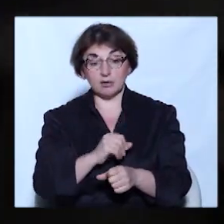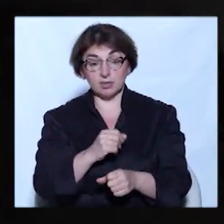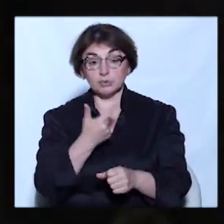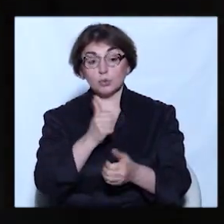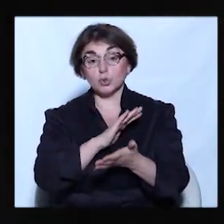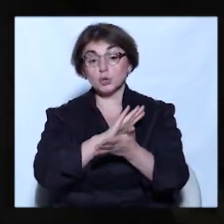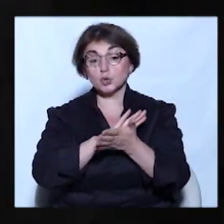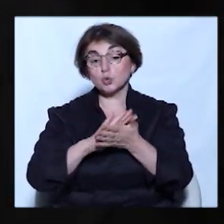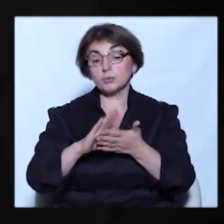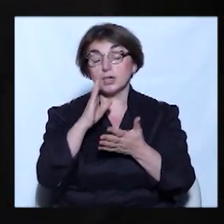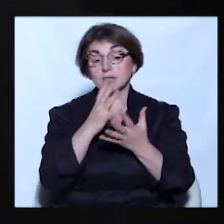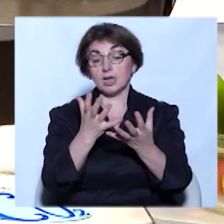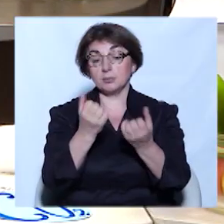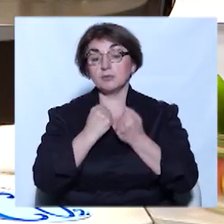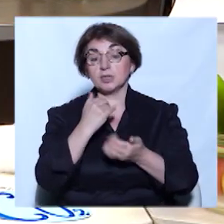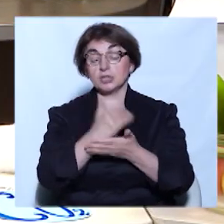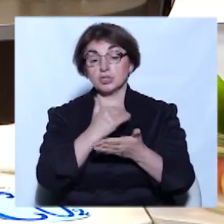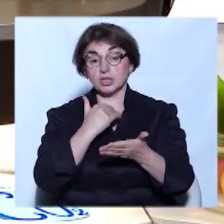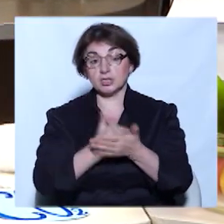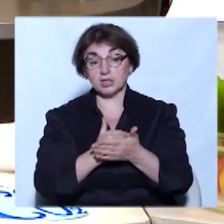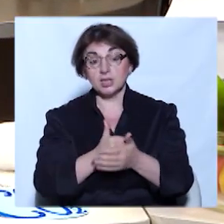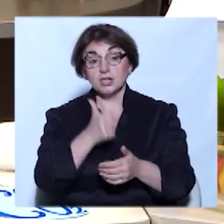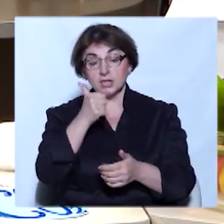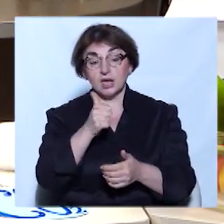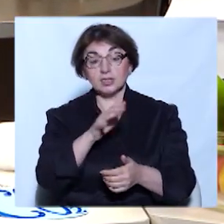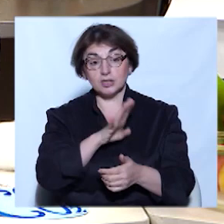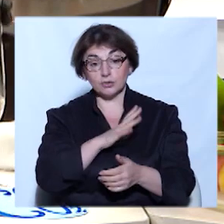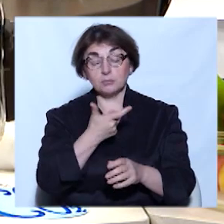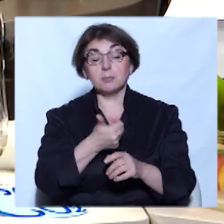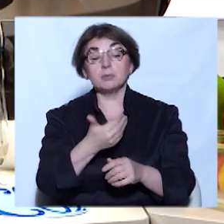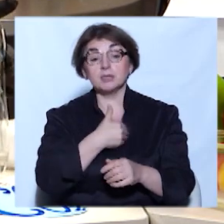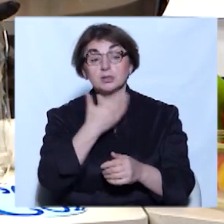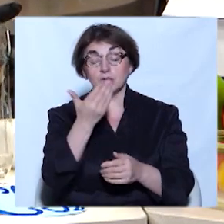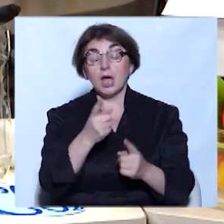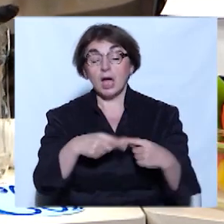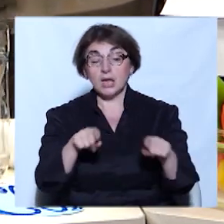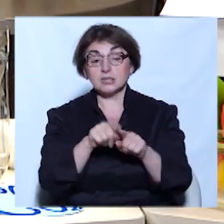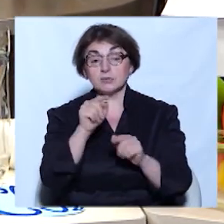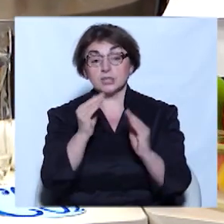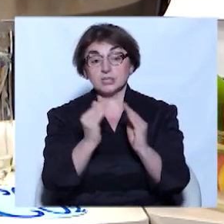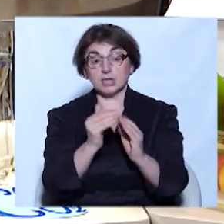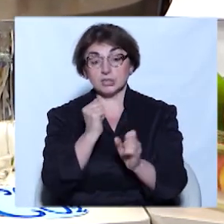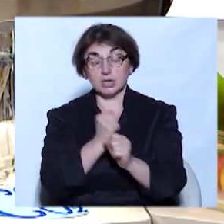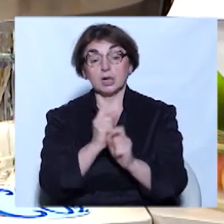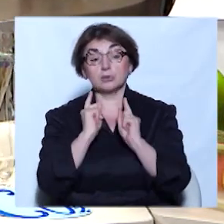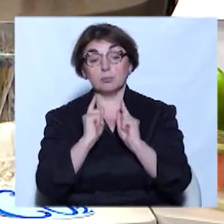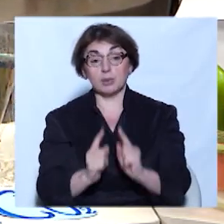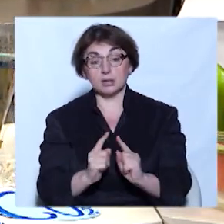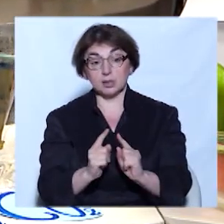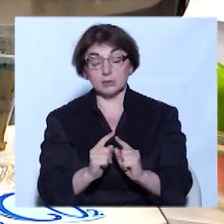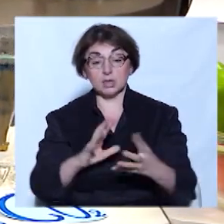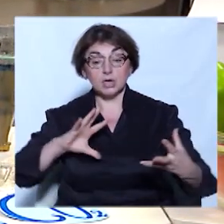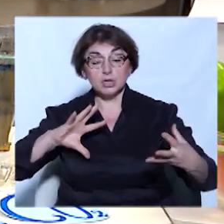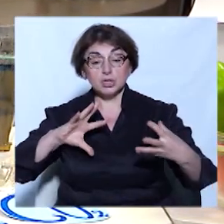წყალი მივიღეთ, შედეგი კარგი გამოვიდა და მე მინდა რომ შენც დაამზადო სახში, მაგრამ შევკრათ